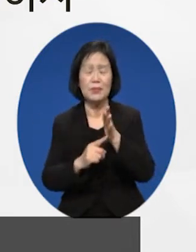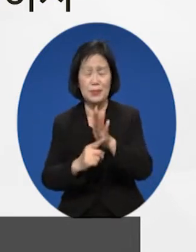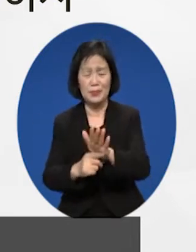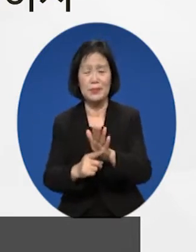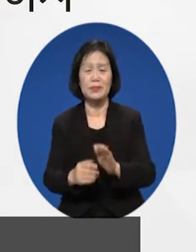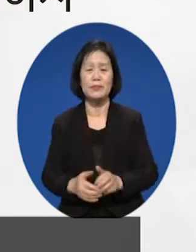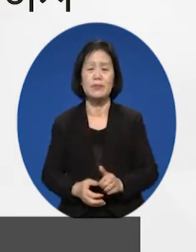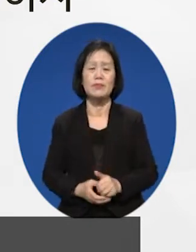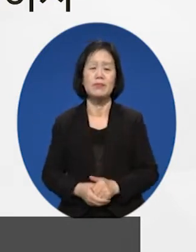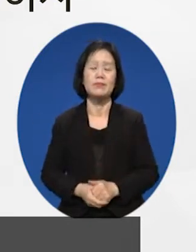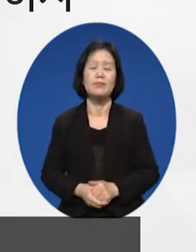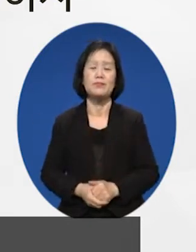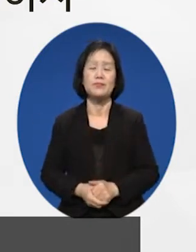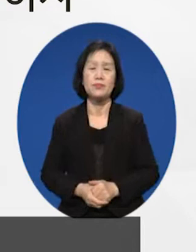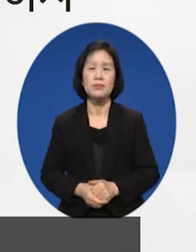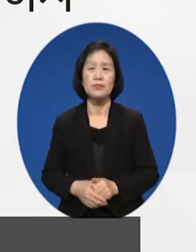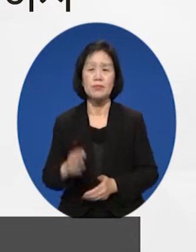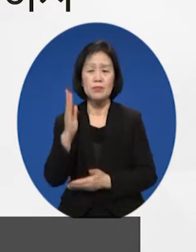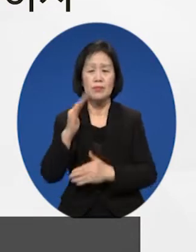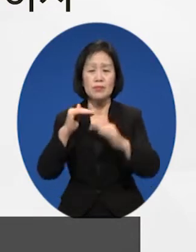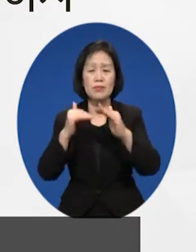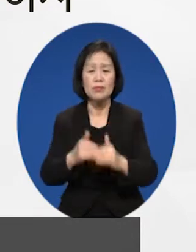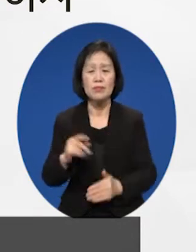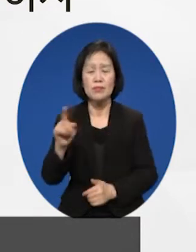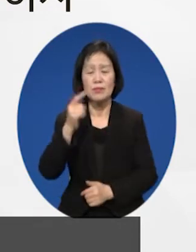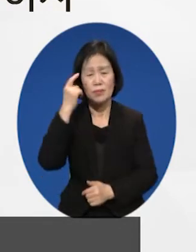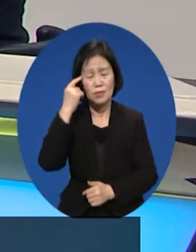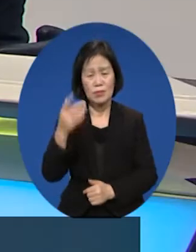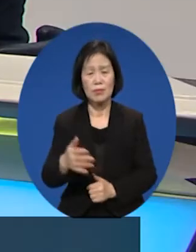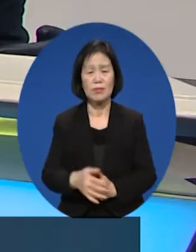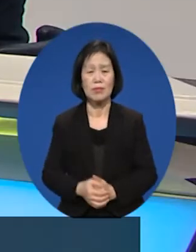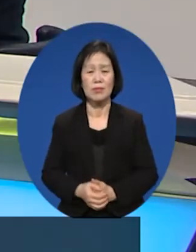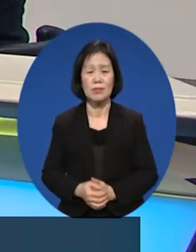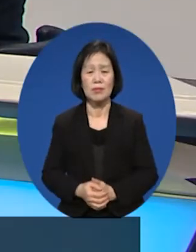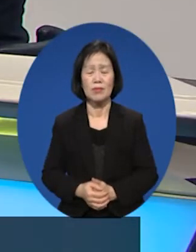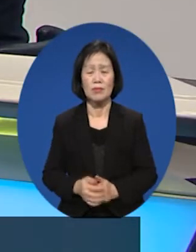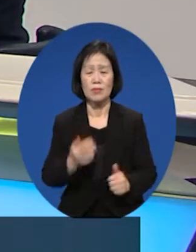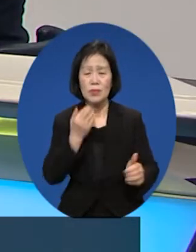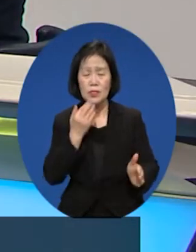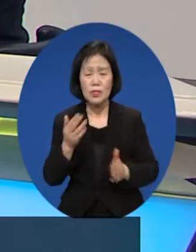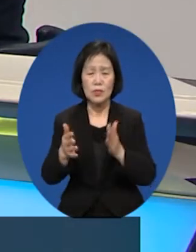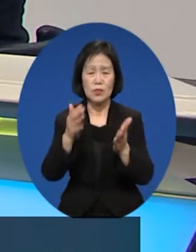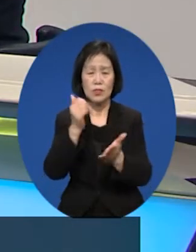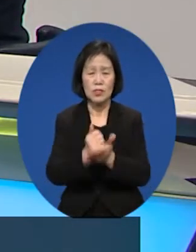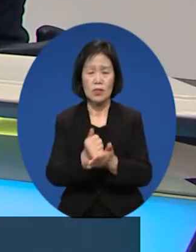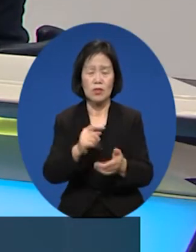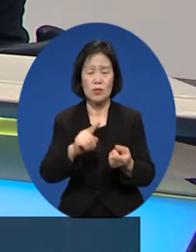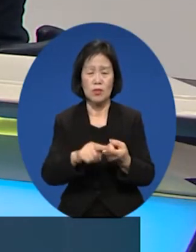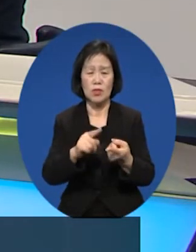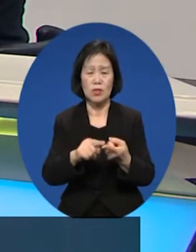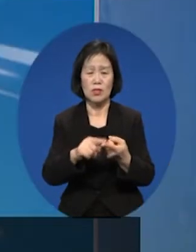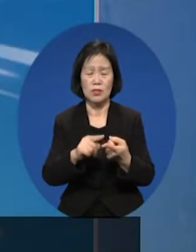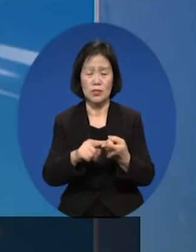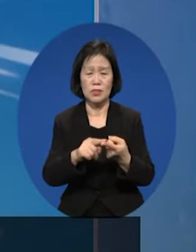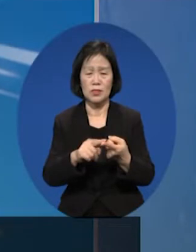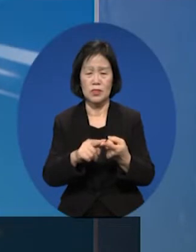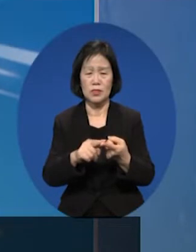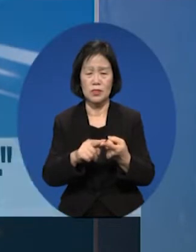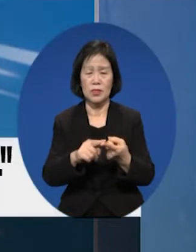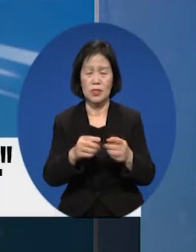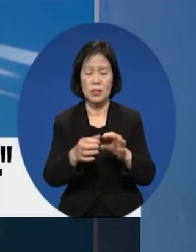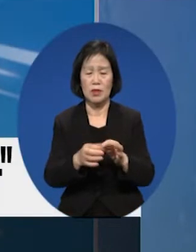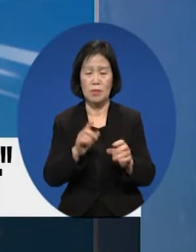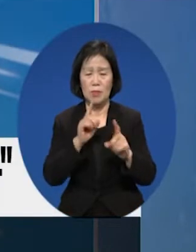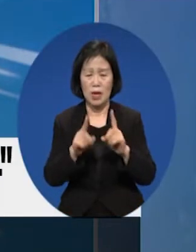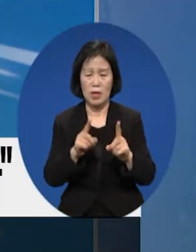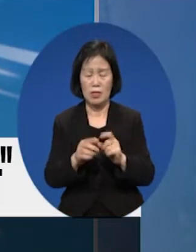얘기가 나오는 거겠죠. 이 이야기는 또 어떻게 보시나요? 아, 예, 뭐 저 이재명 지사가 뭐 이런 부분 관련해 가지고 언급한